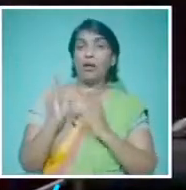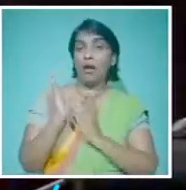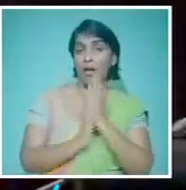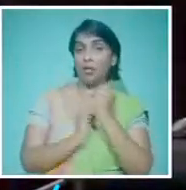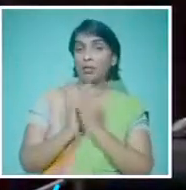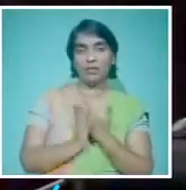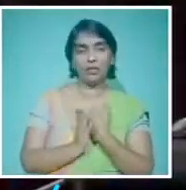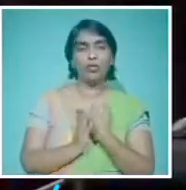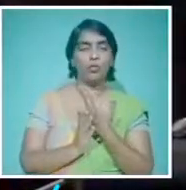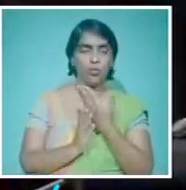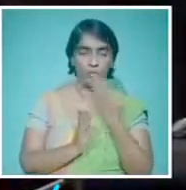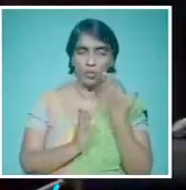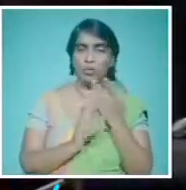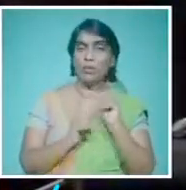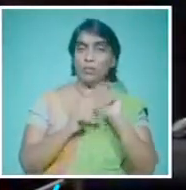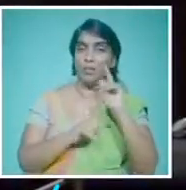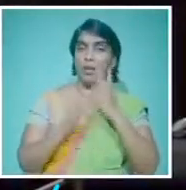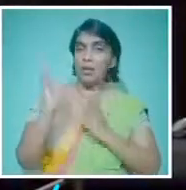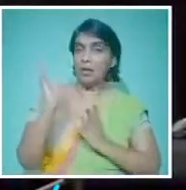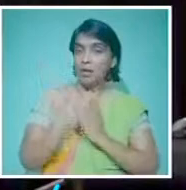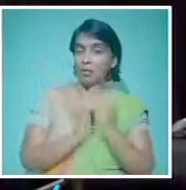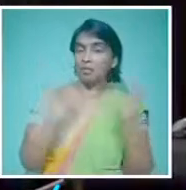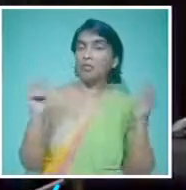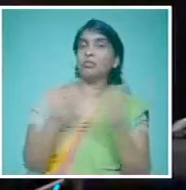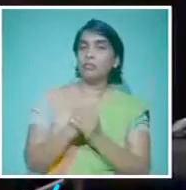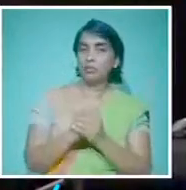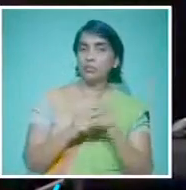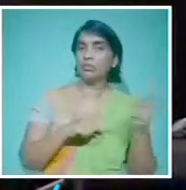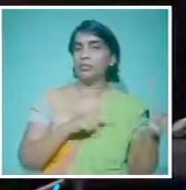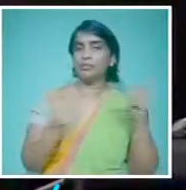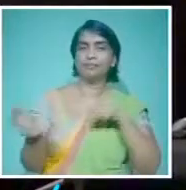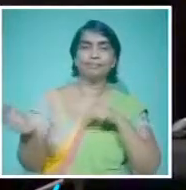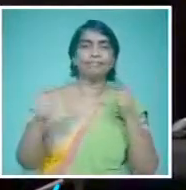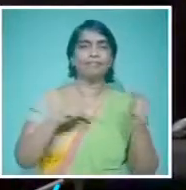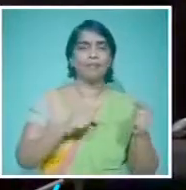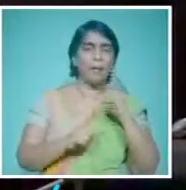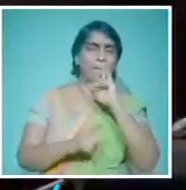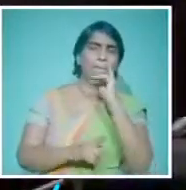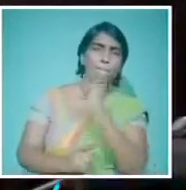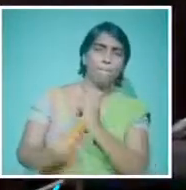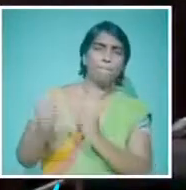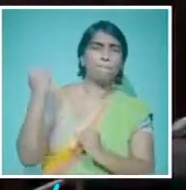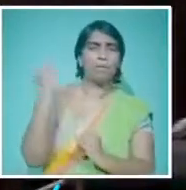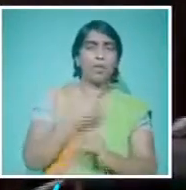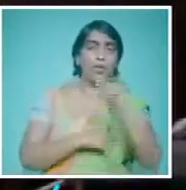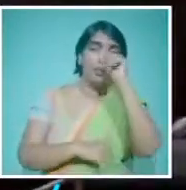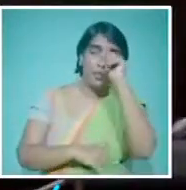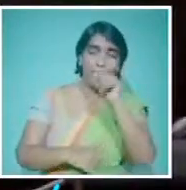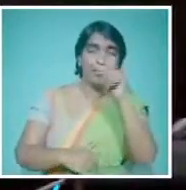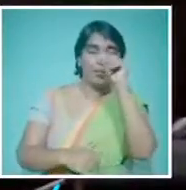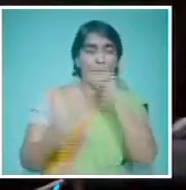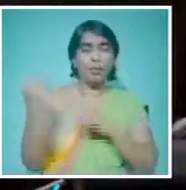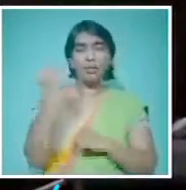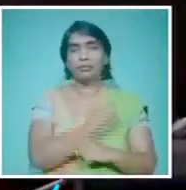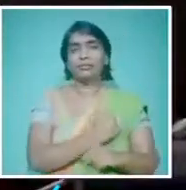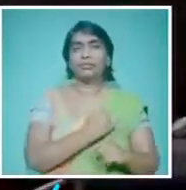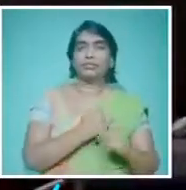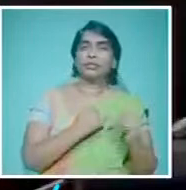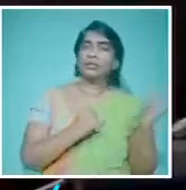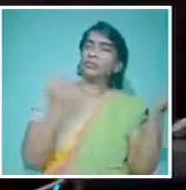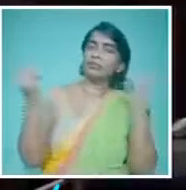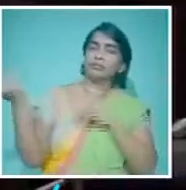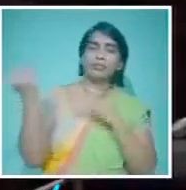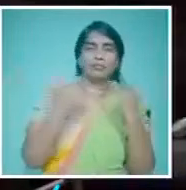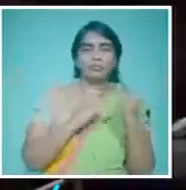නිසා පාර්ලිමේන්තු වරප්‍රසාදවල මුවා වෙලා මේ පැත්තේ යාට බයිනවා හොඳටම හොරු කියනවා ආපහු අනිත් පැත්තේ මේ පැත්තට